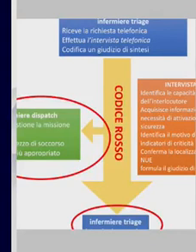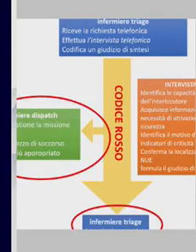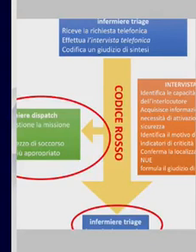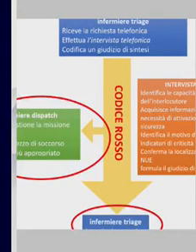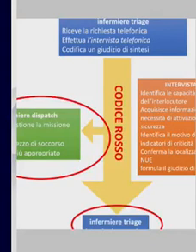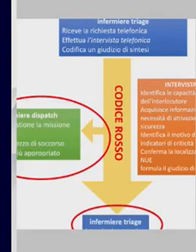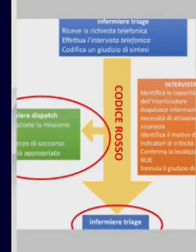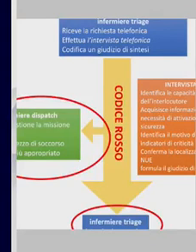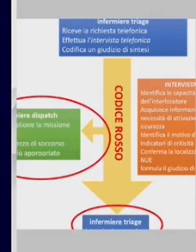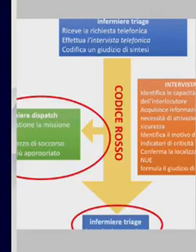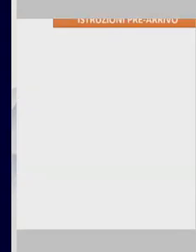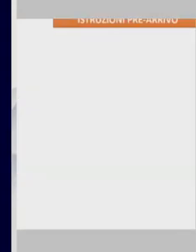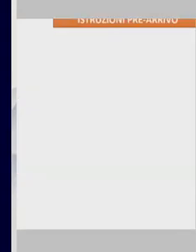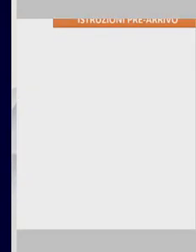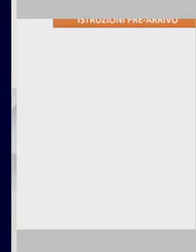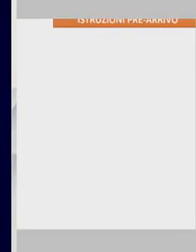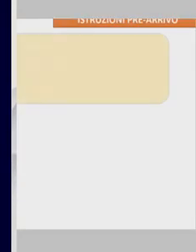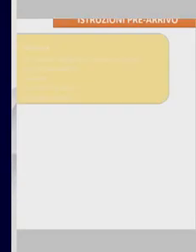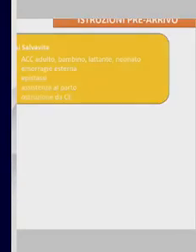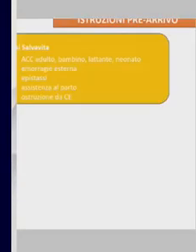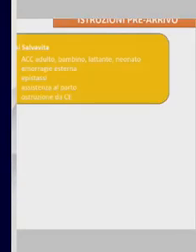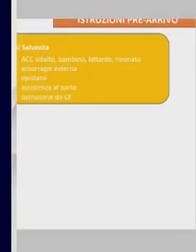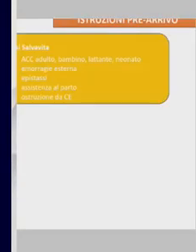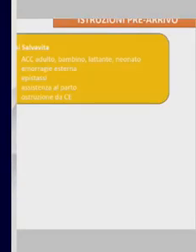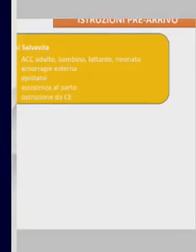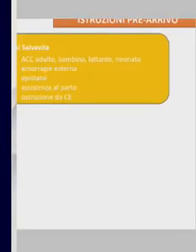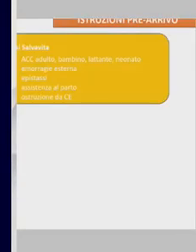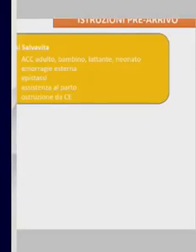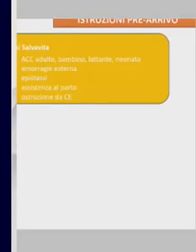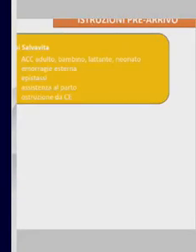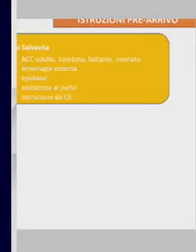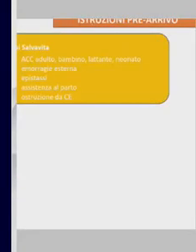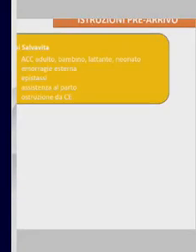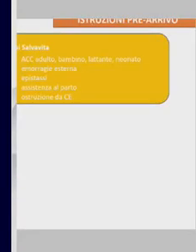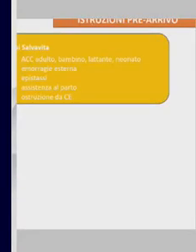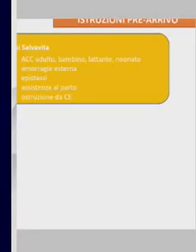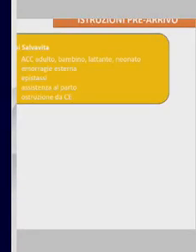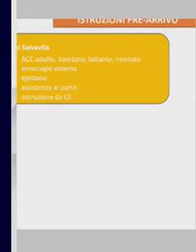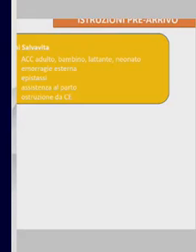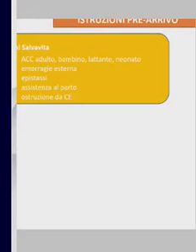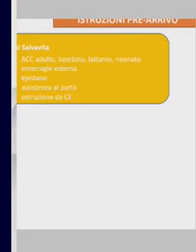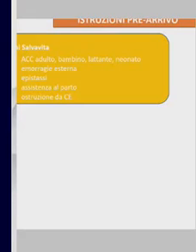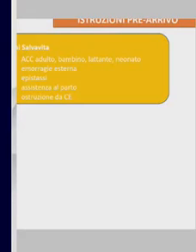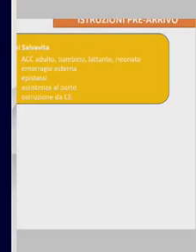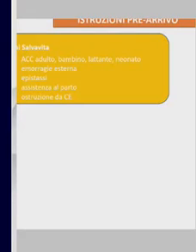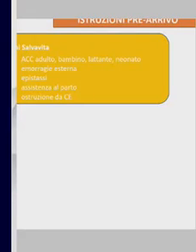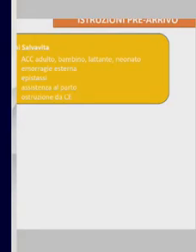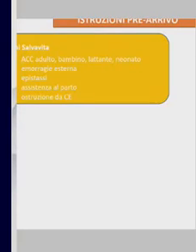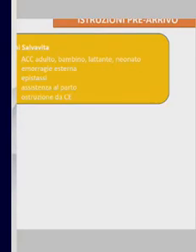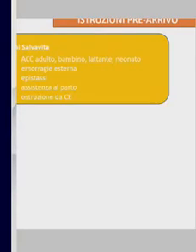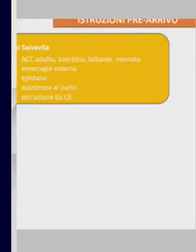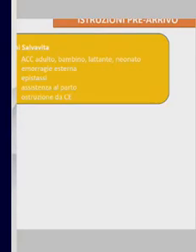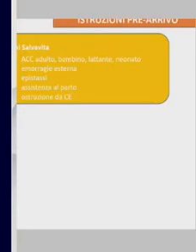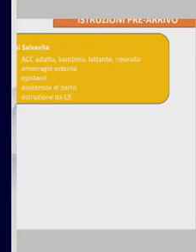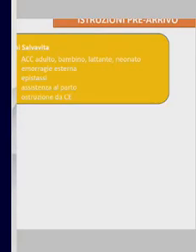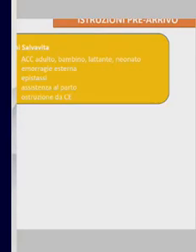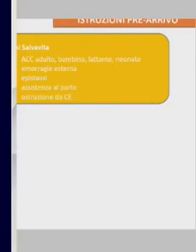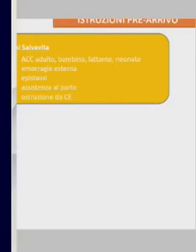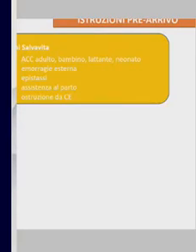arriva l'ambulanza. Questo perché? Perché fornisce delle istruzioni prearrivo, istruzioni di